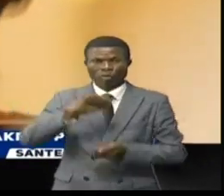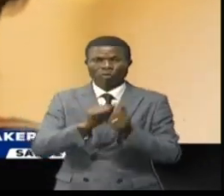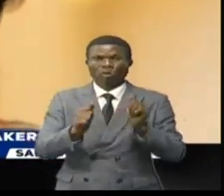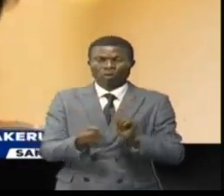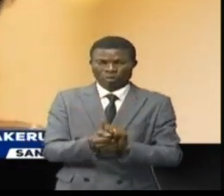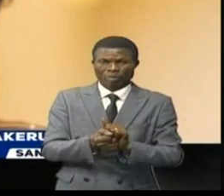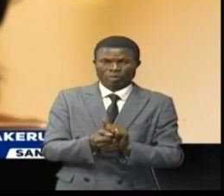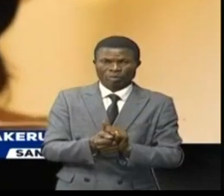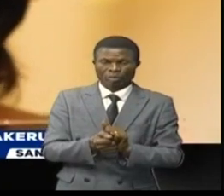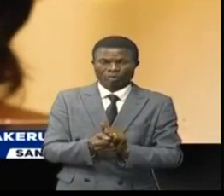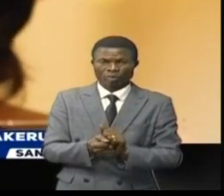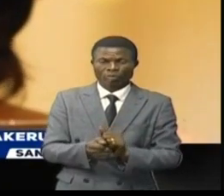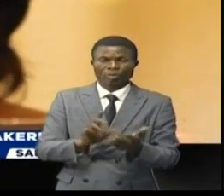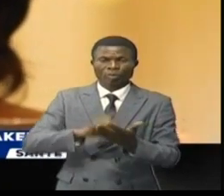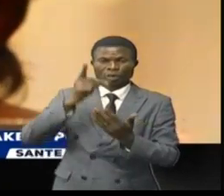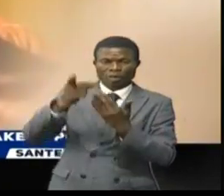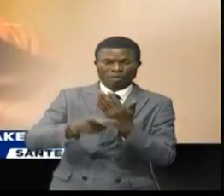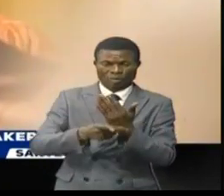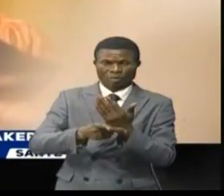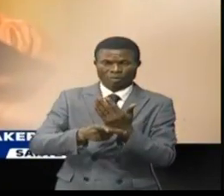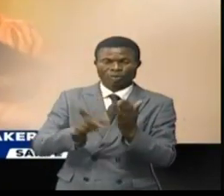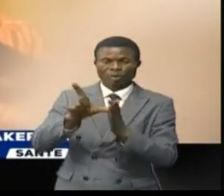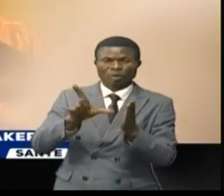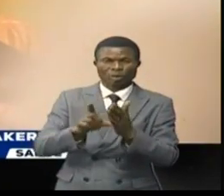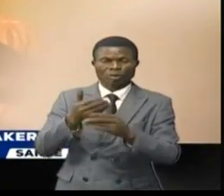de l'avant-projet de loi.